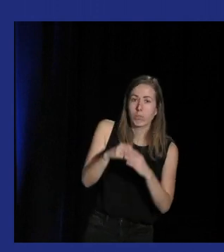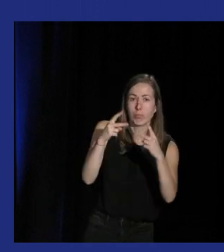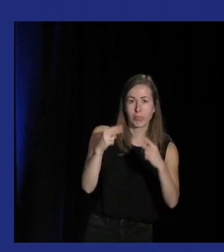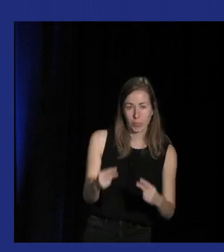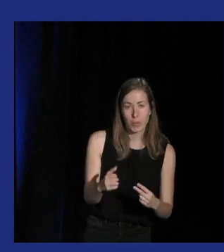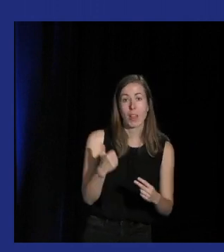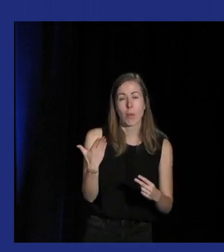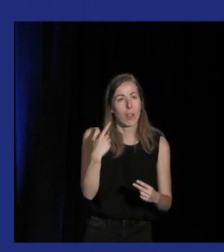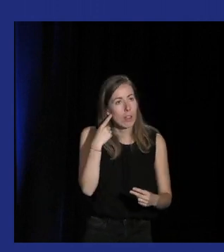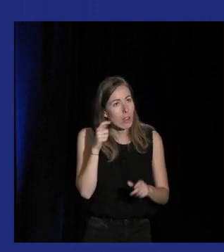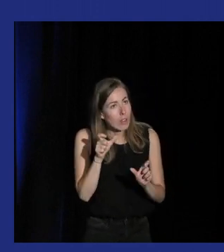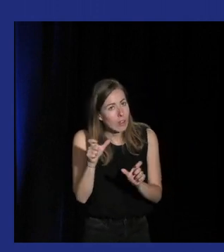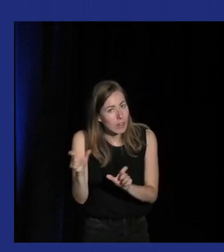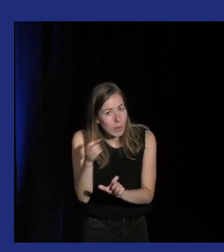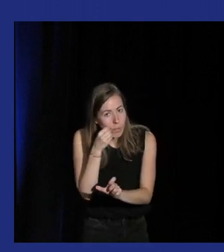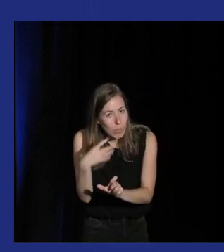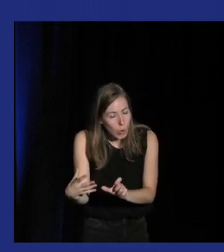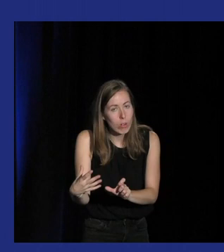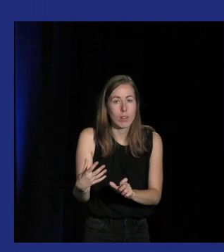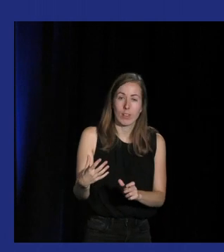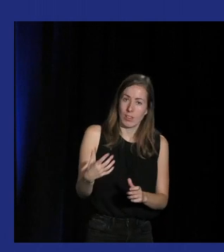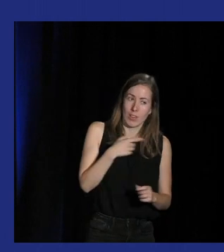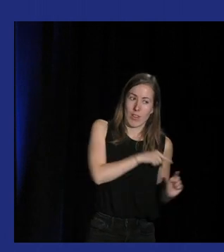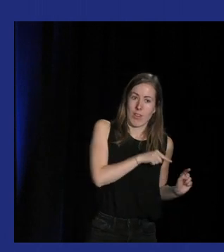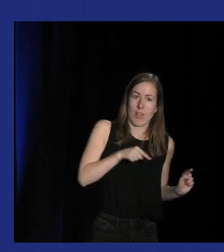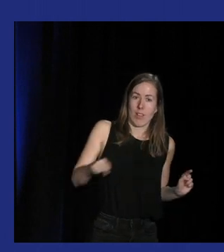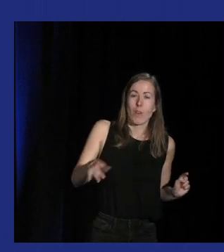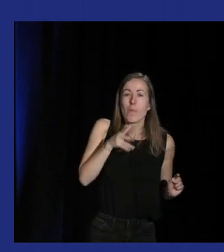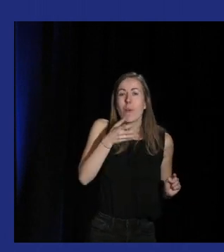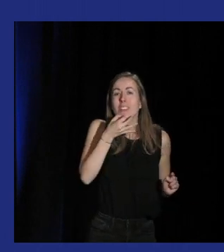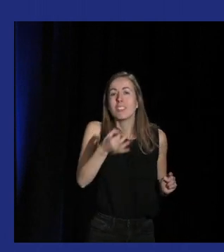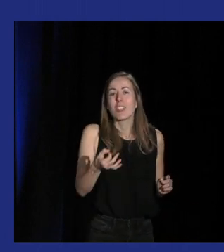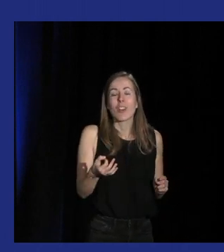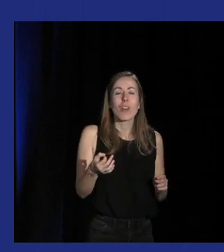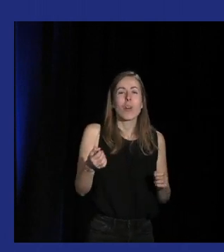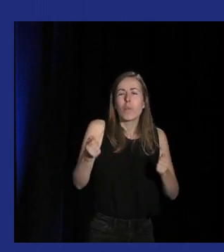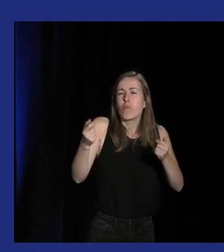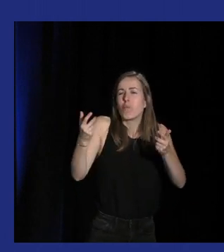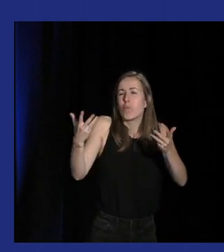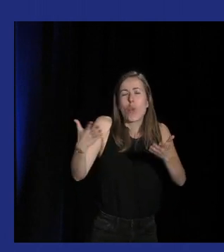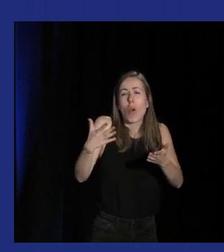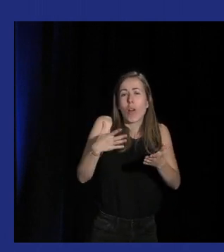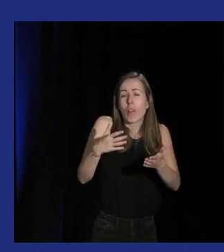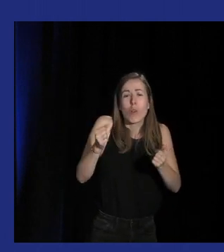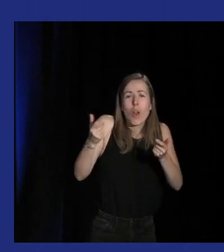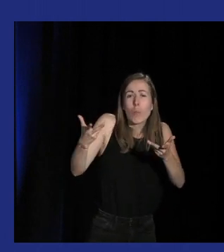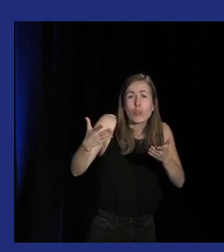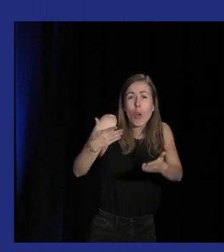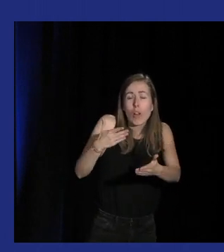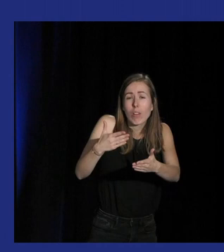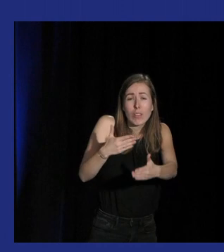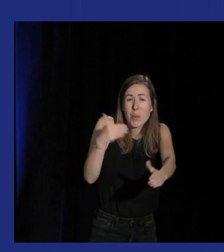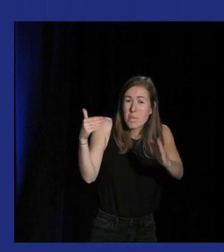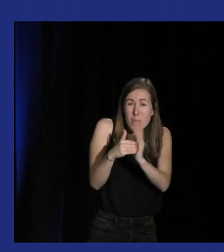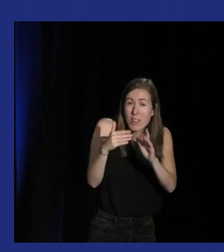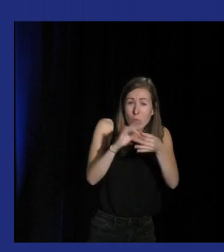s'assurer que c'est qu'elle est mixée au moment volume donc on peut pas et on peut pas dire tiens on a des milliers de lignes c'est impossible de toutes les tester donc on va pas les tester il faut que ce